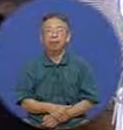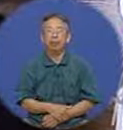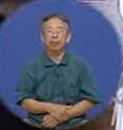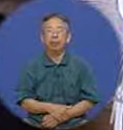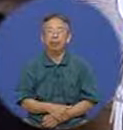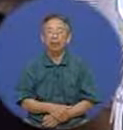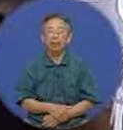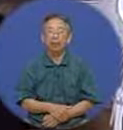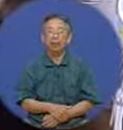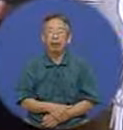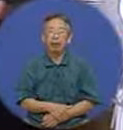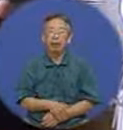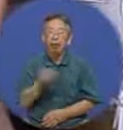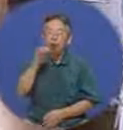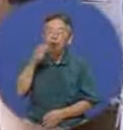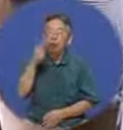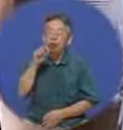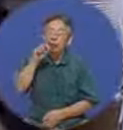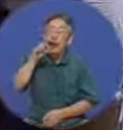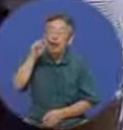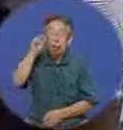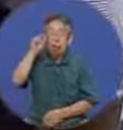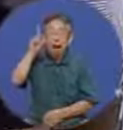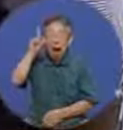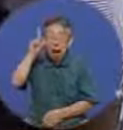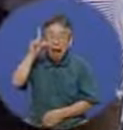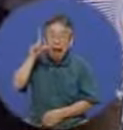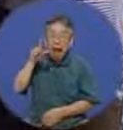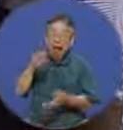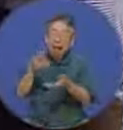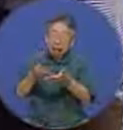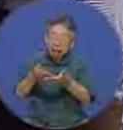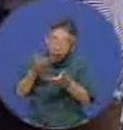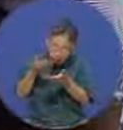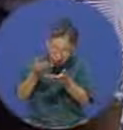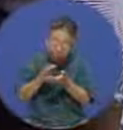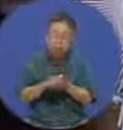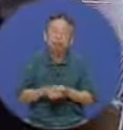では大きく口を開けて見開いていただきます。